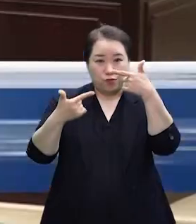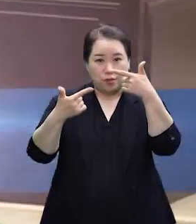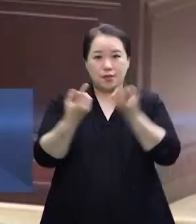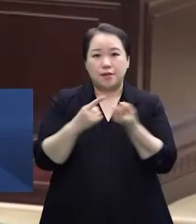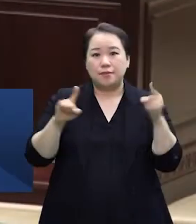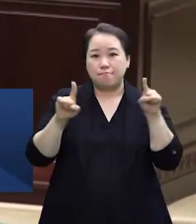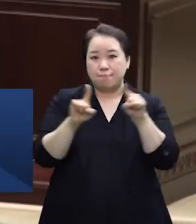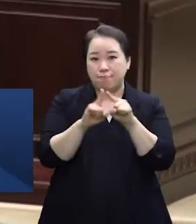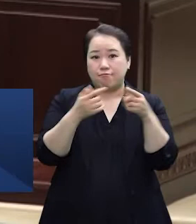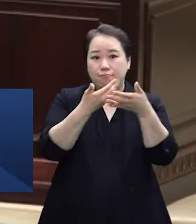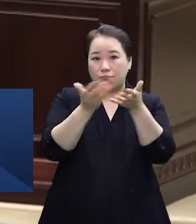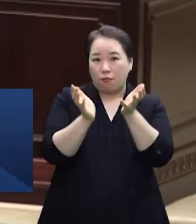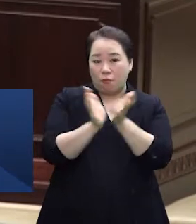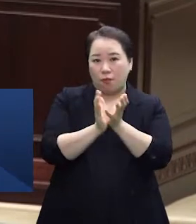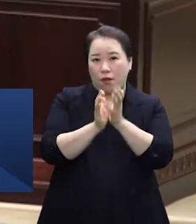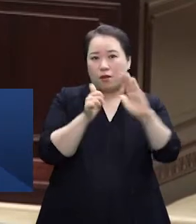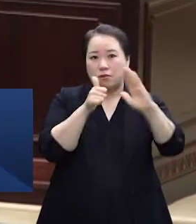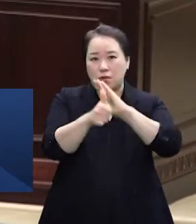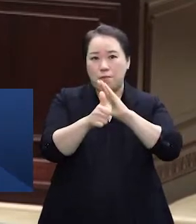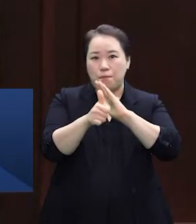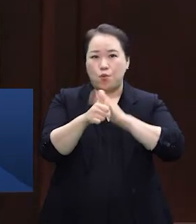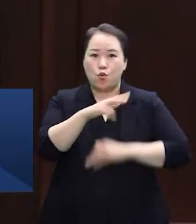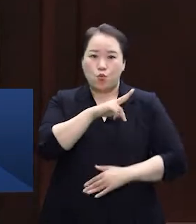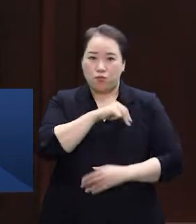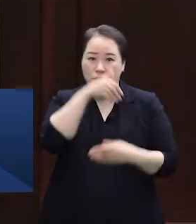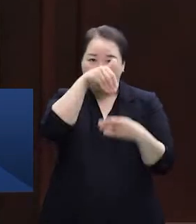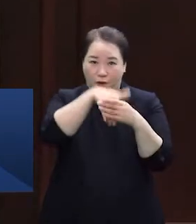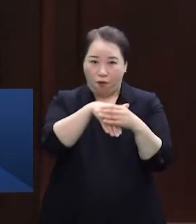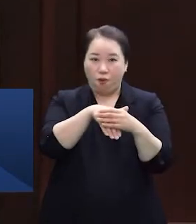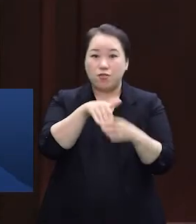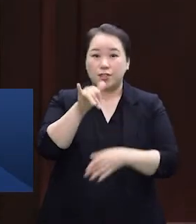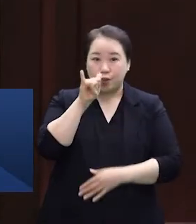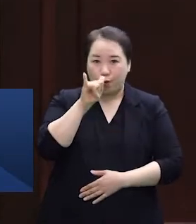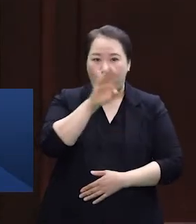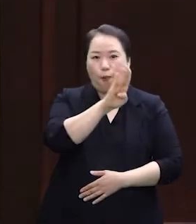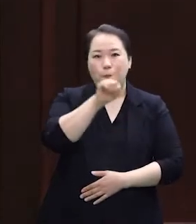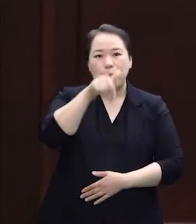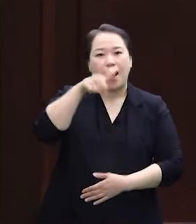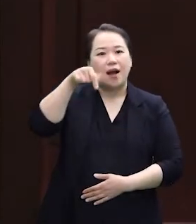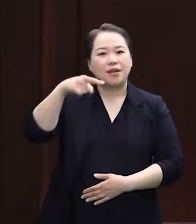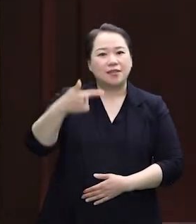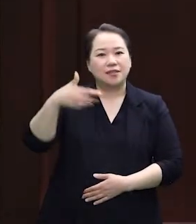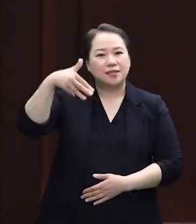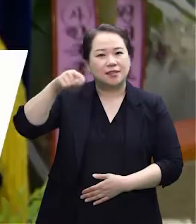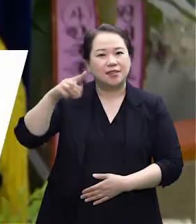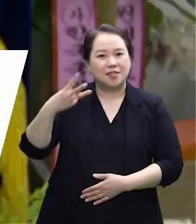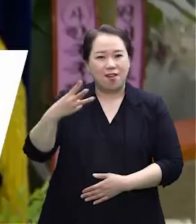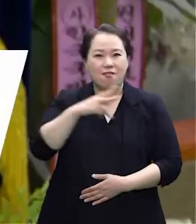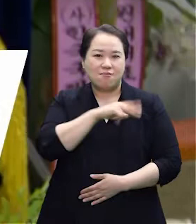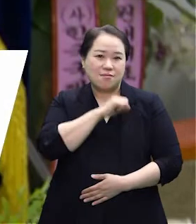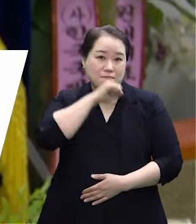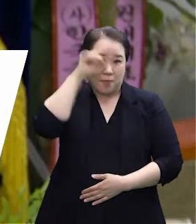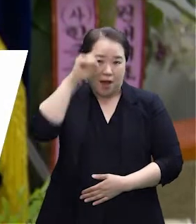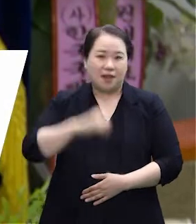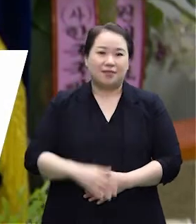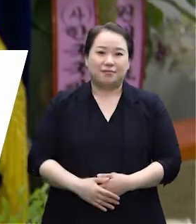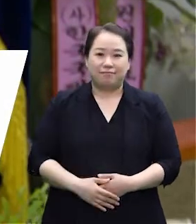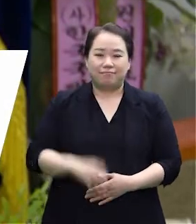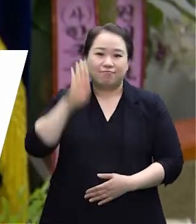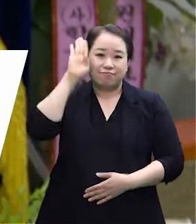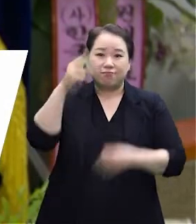16일에는 더불어민주당 대표의원 선거가 치러졌으며 박근철 의원이 당선됐습니다. 앞으로 2년